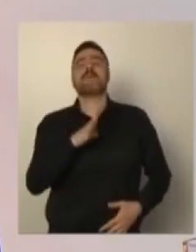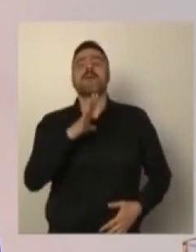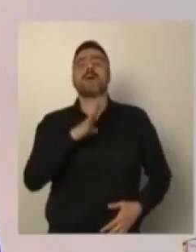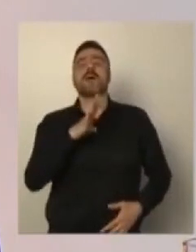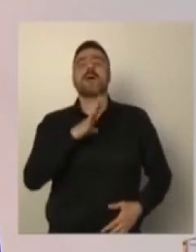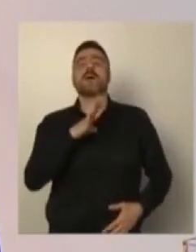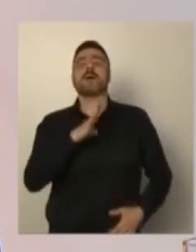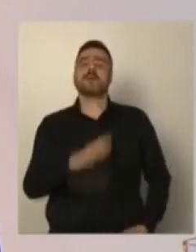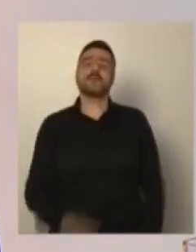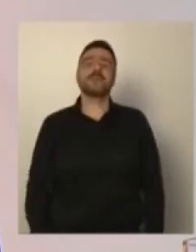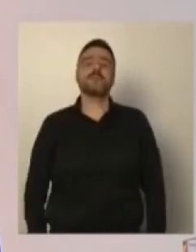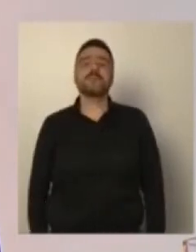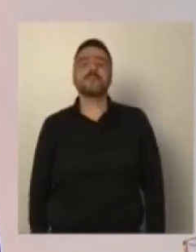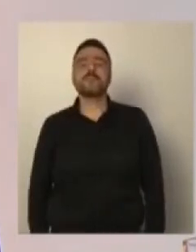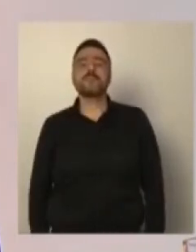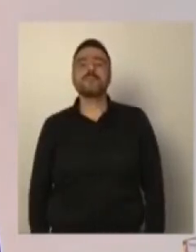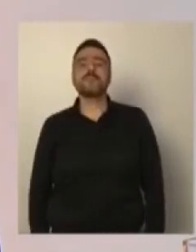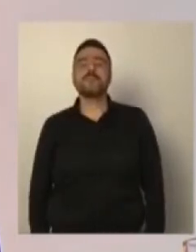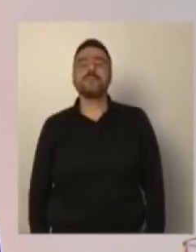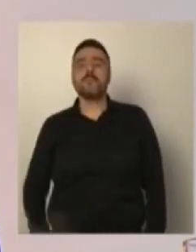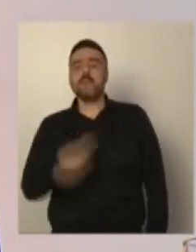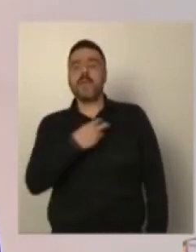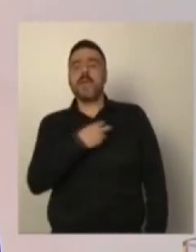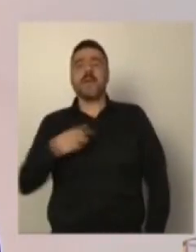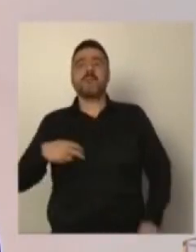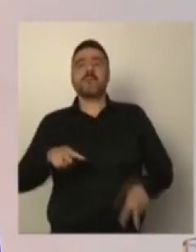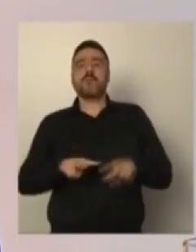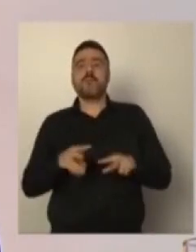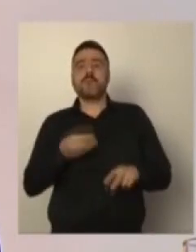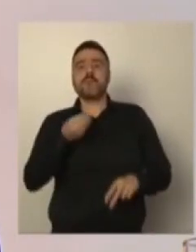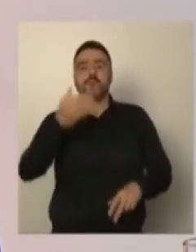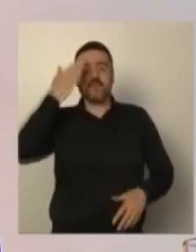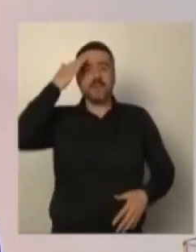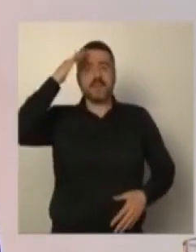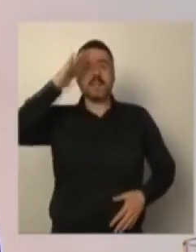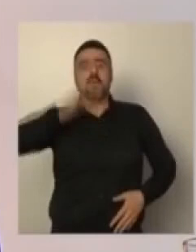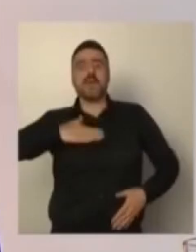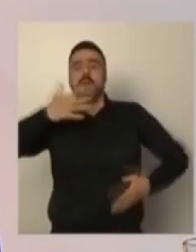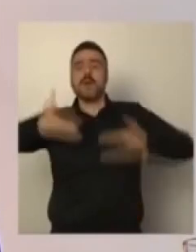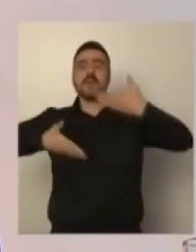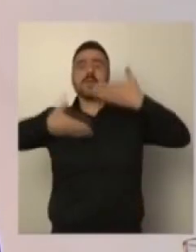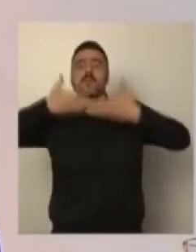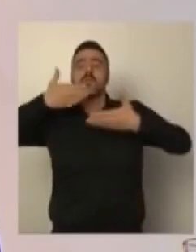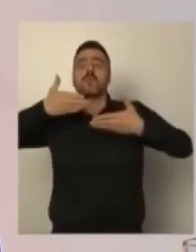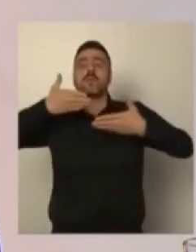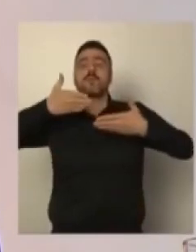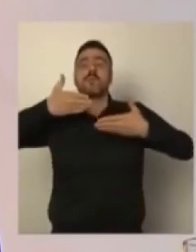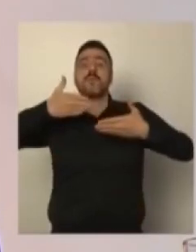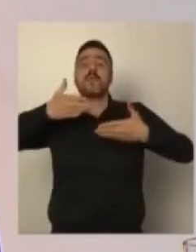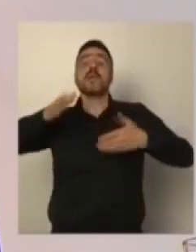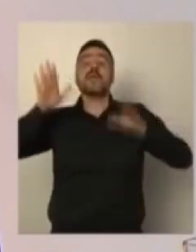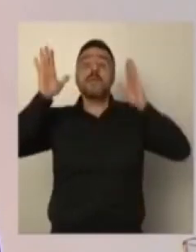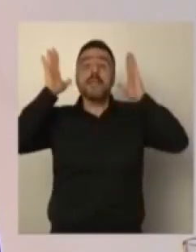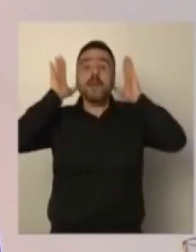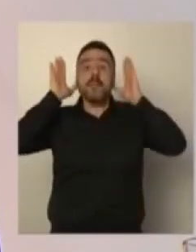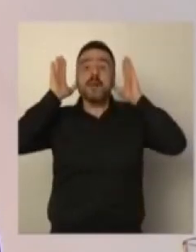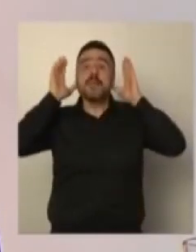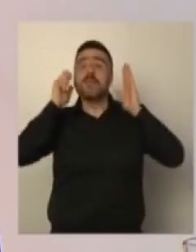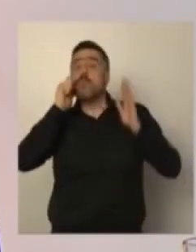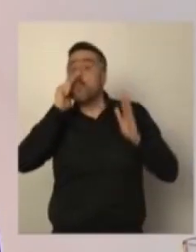Es-salatu miracul mu'minin buyuruyor yine Peygamberimiz. Namaz müminlerin